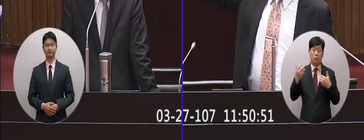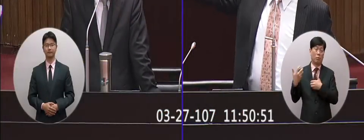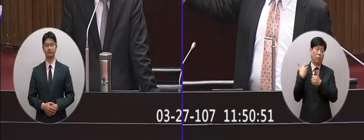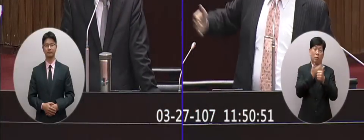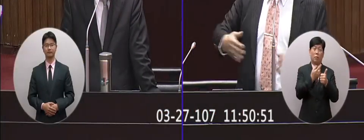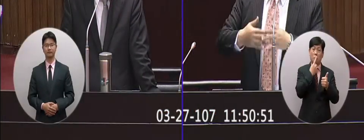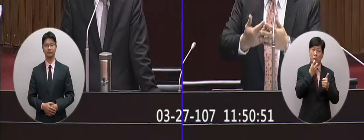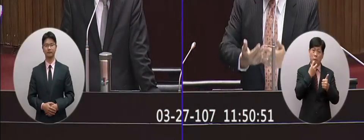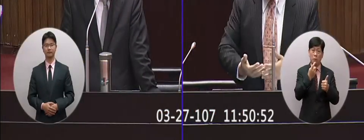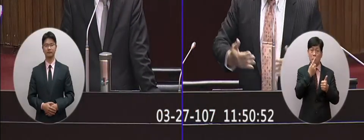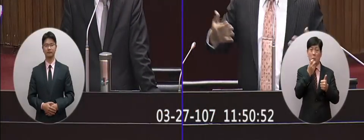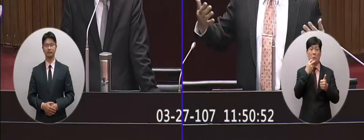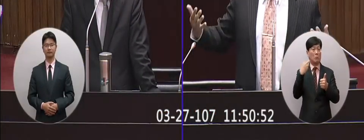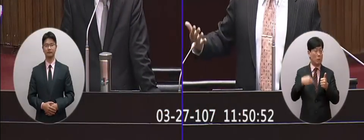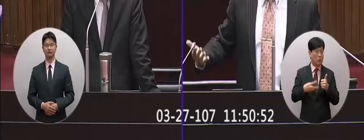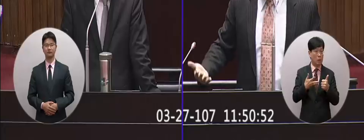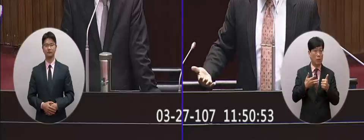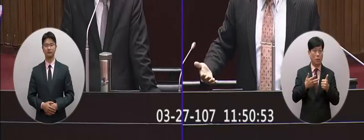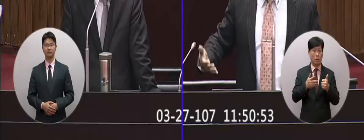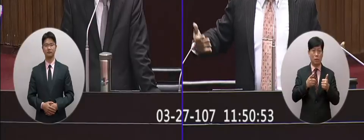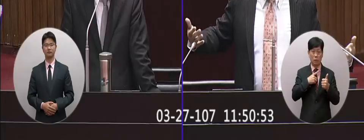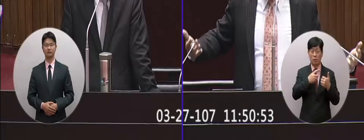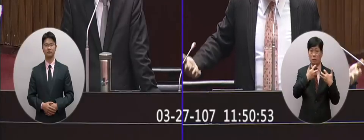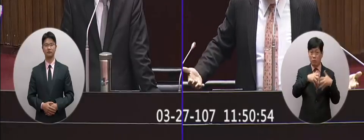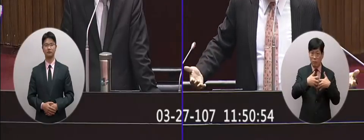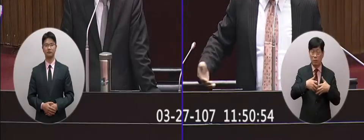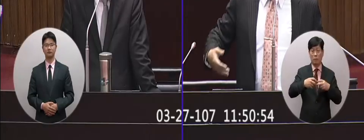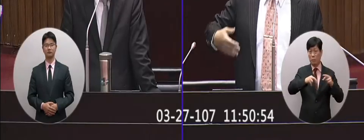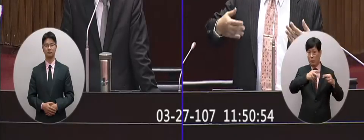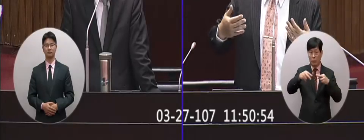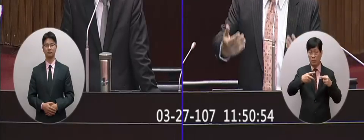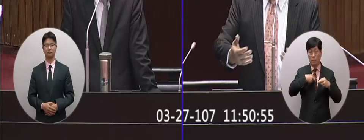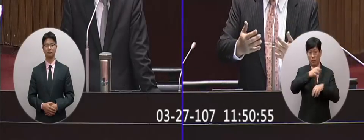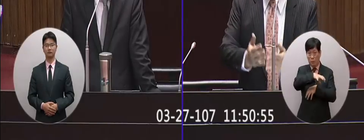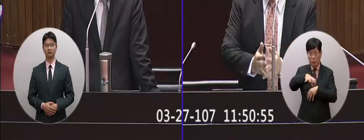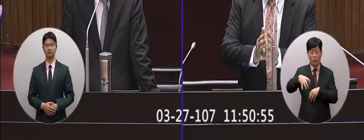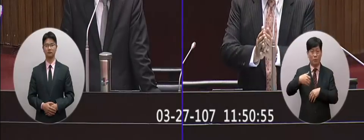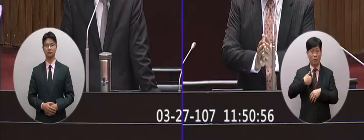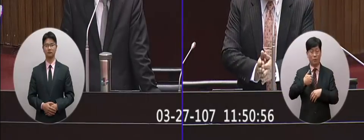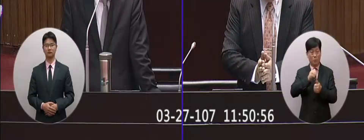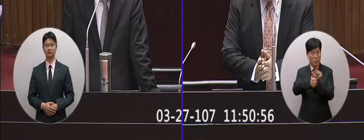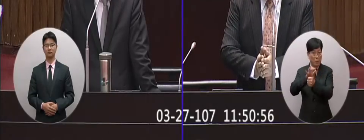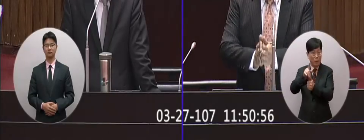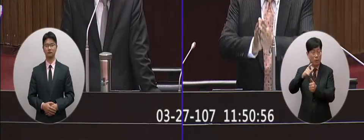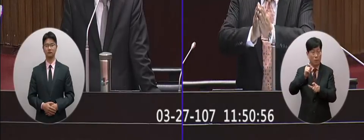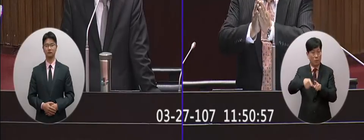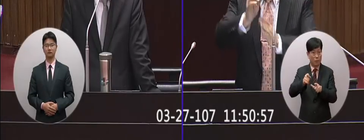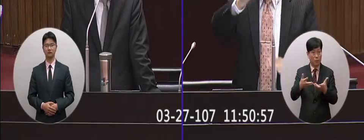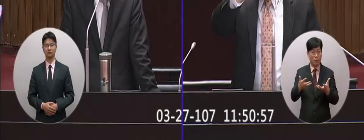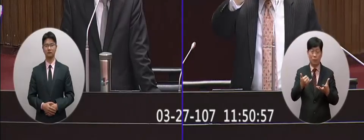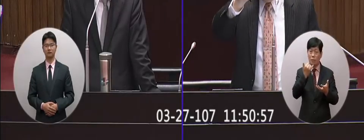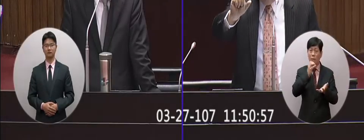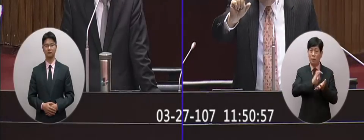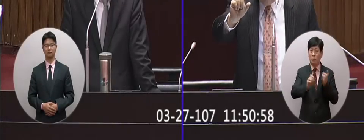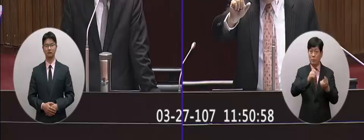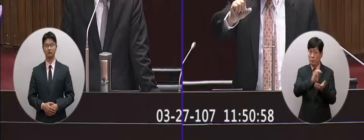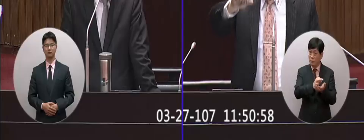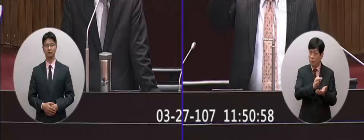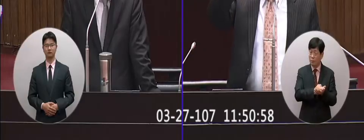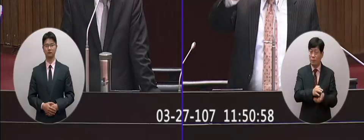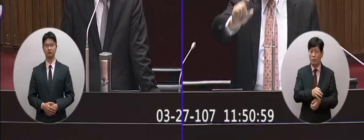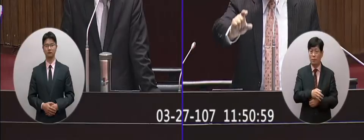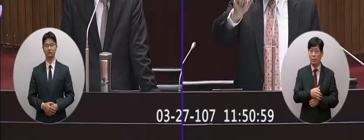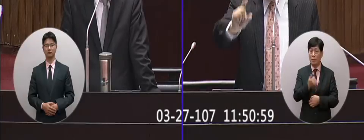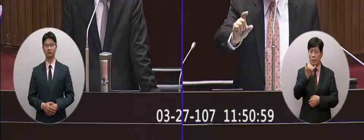推到中央政府，那中央政府包括它的设施，包括它的设备，到底要怎么样辅导这些厂商，可以利用比较便宜的价